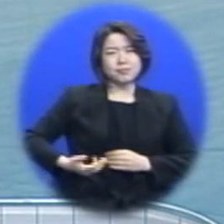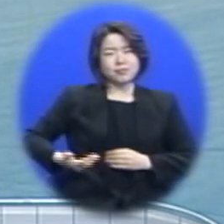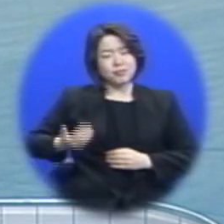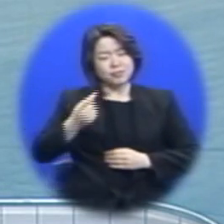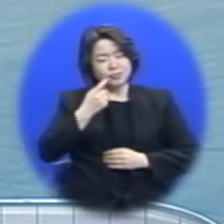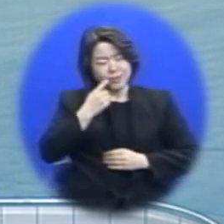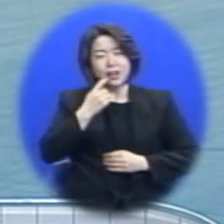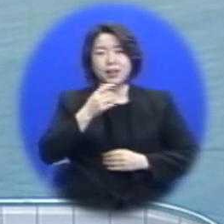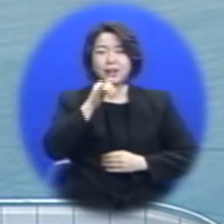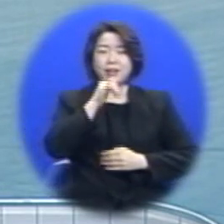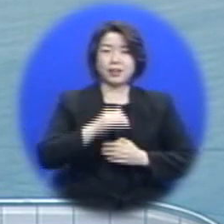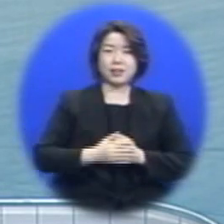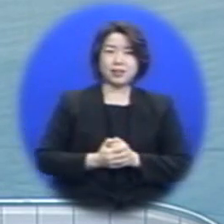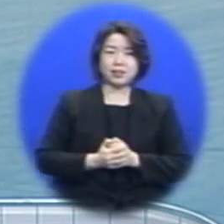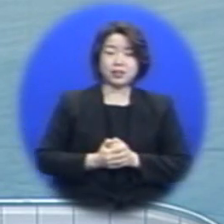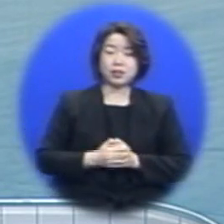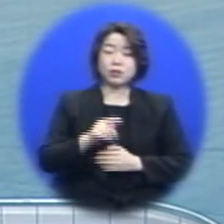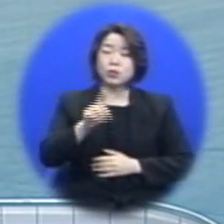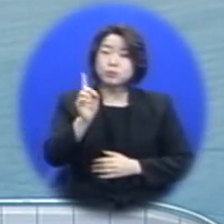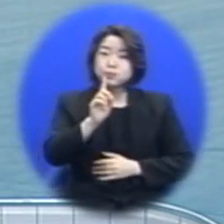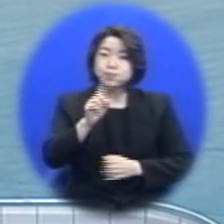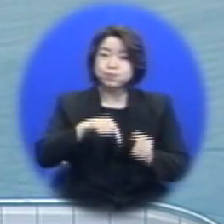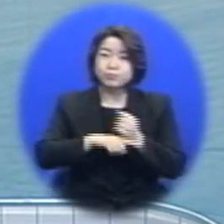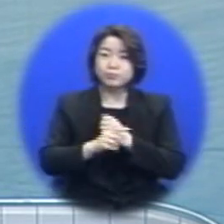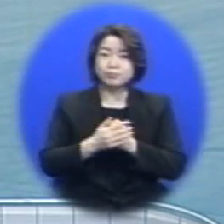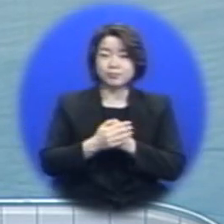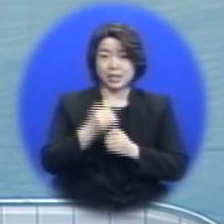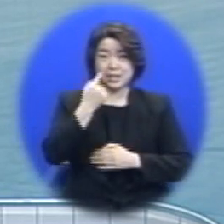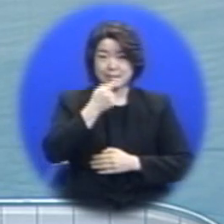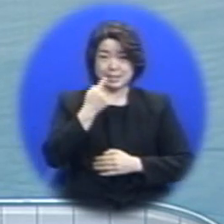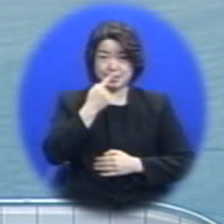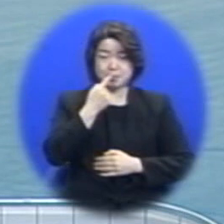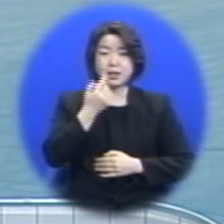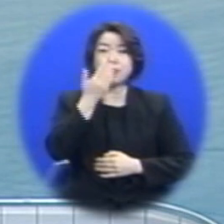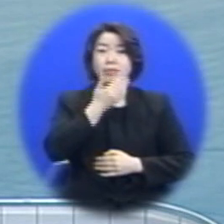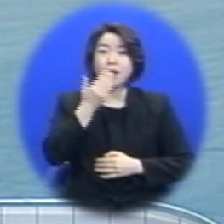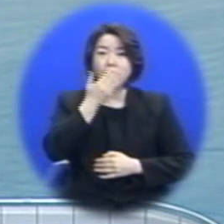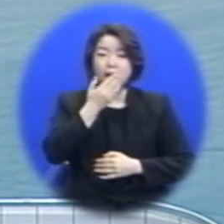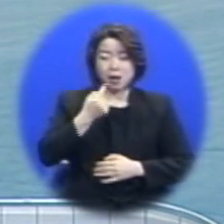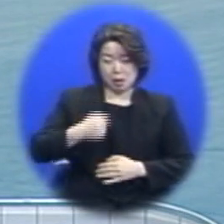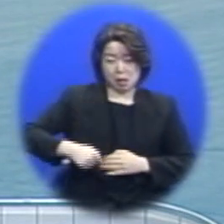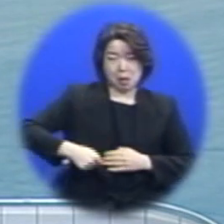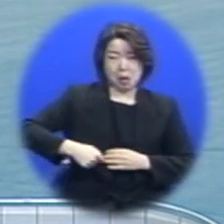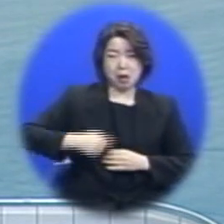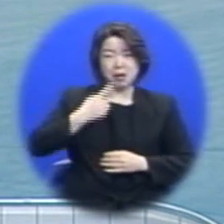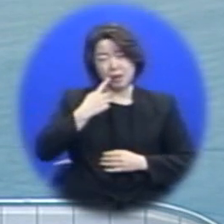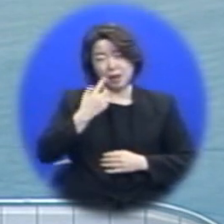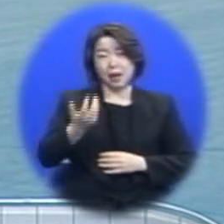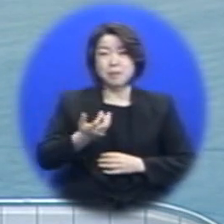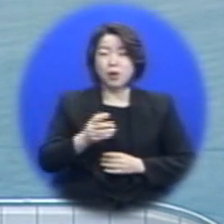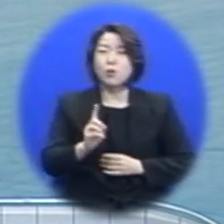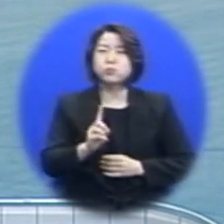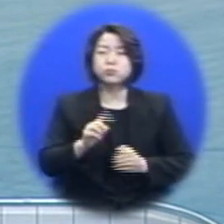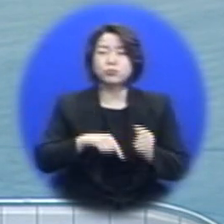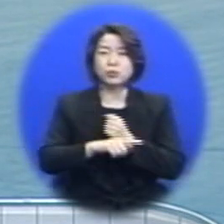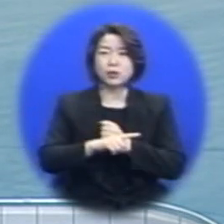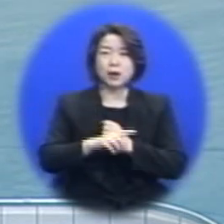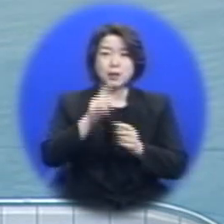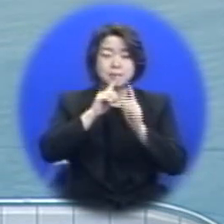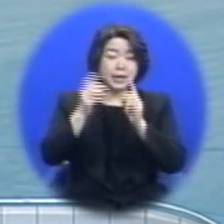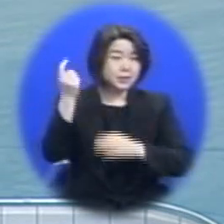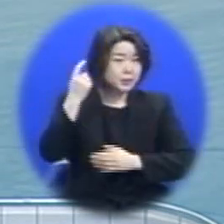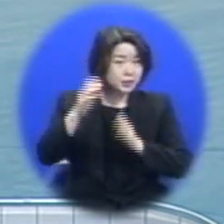쓰라렸습니다. 이게 무슨 뜻이죠? 입에는 단데 뱃속에서는 쓰라리다. 말씀을 들을 때는 꿀